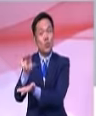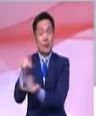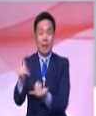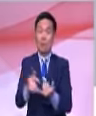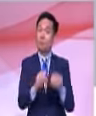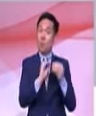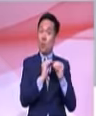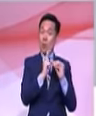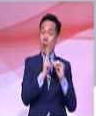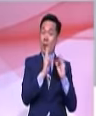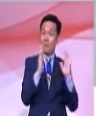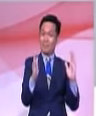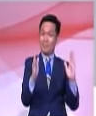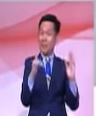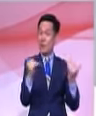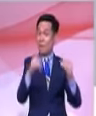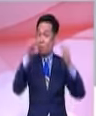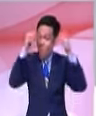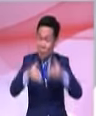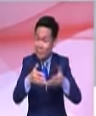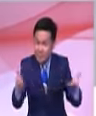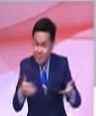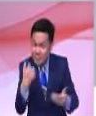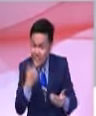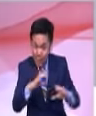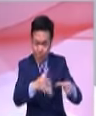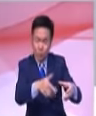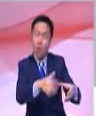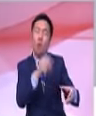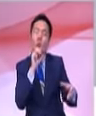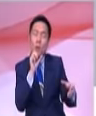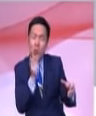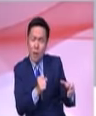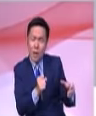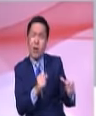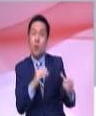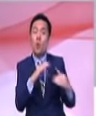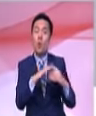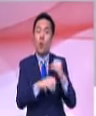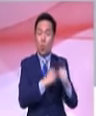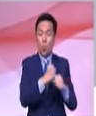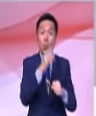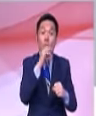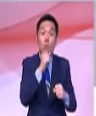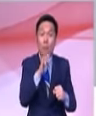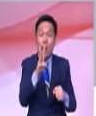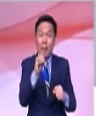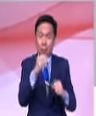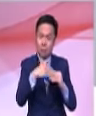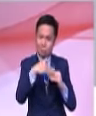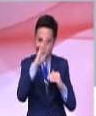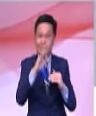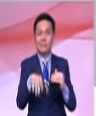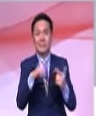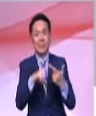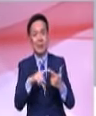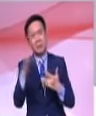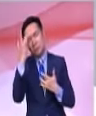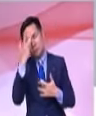ini memberi keutamaan kepada penerima warga emas yang berusia 60 tahun ke atas 15,